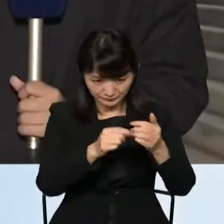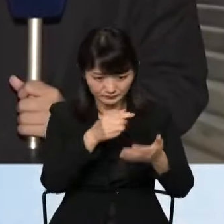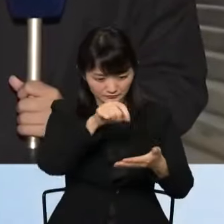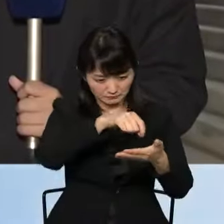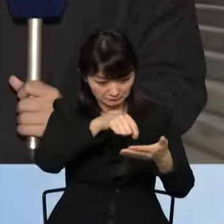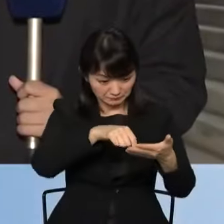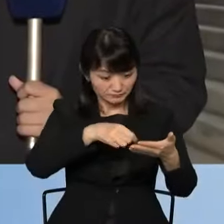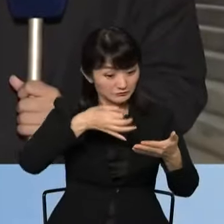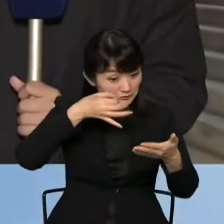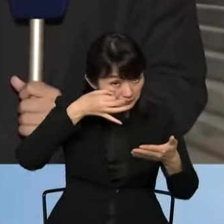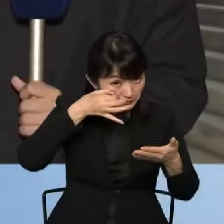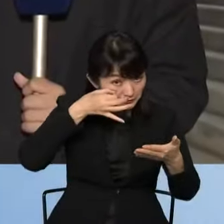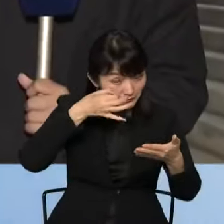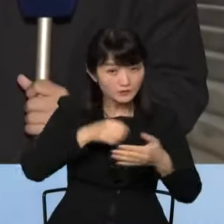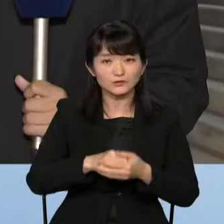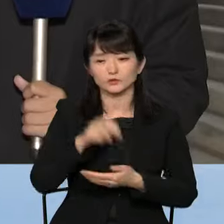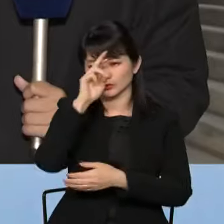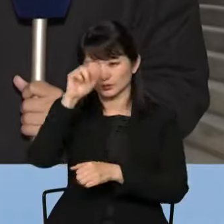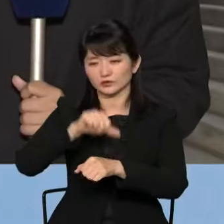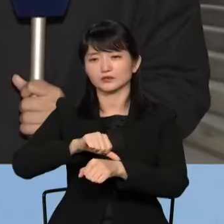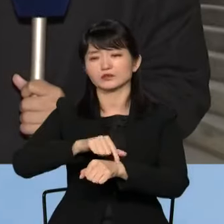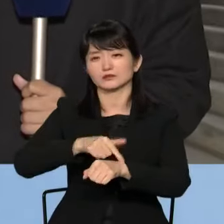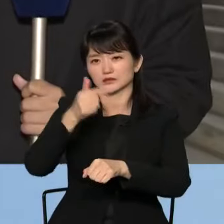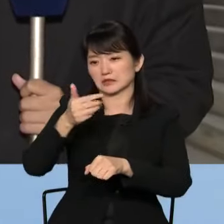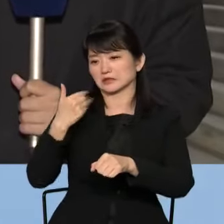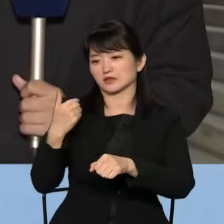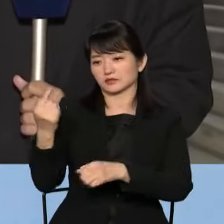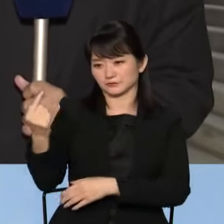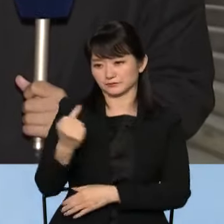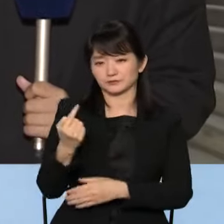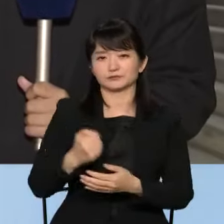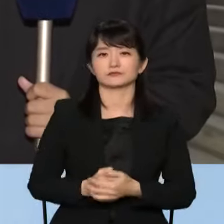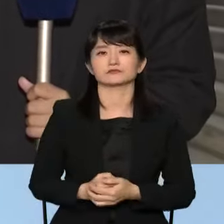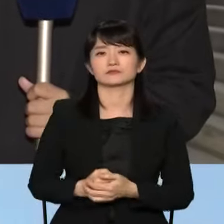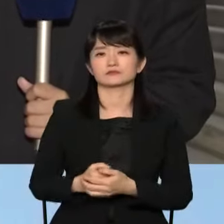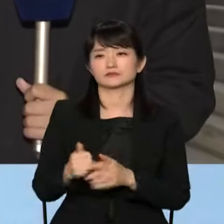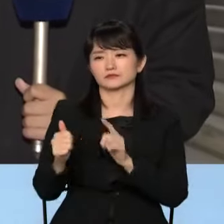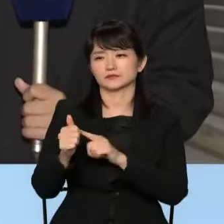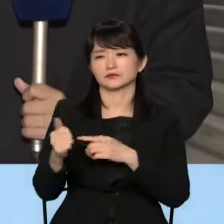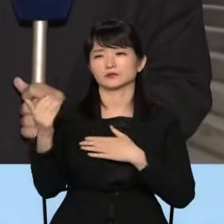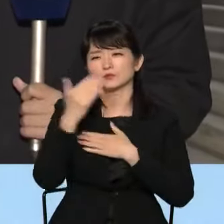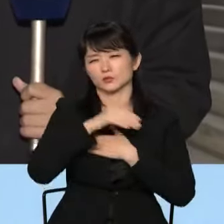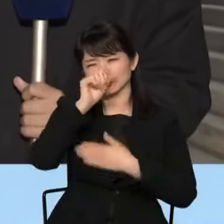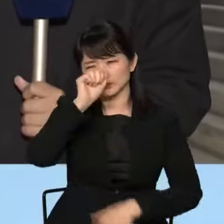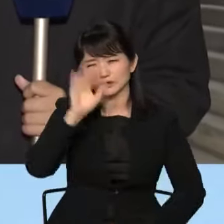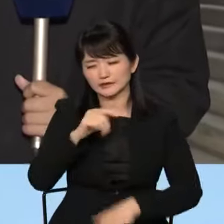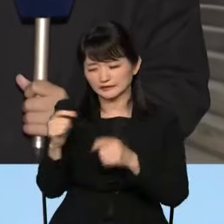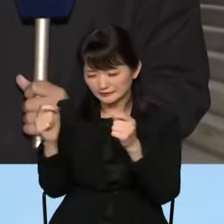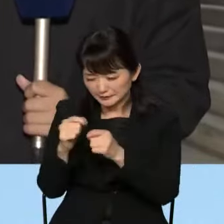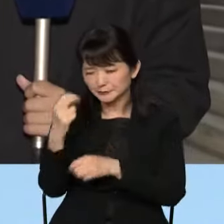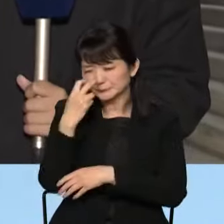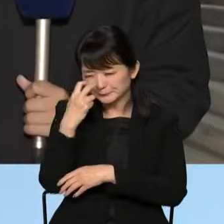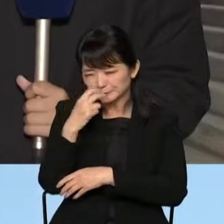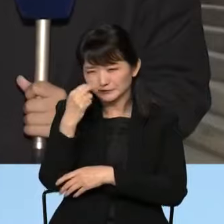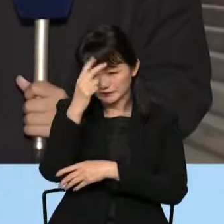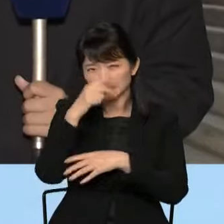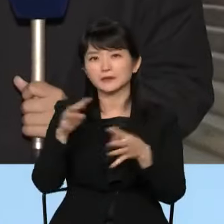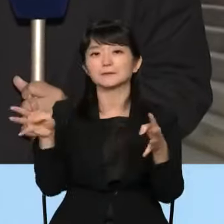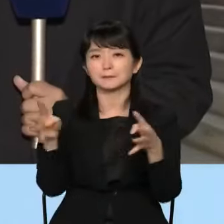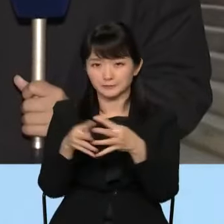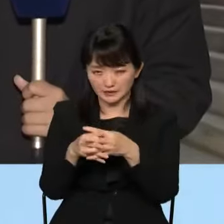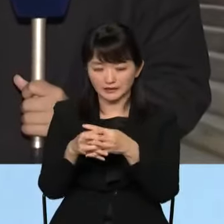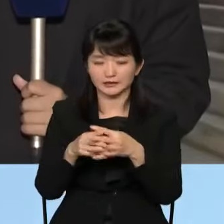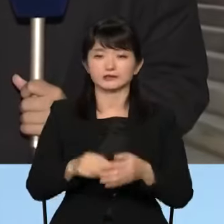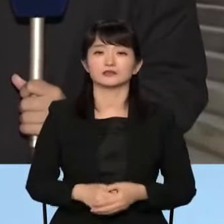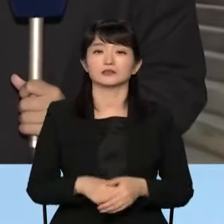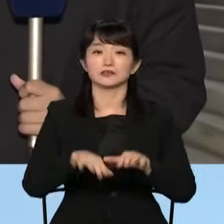열람한 뒤 오후 6시 전에 모습을 드러냈습니다. 이 건강 문제로 짧게 조사하기로 검찰과 협의했다고 했습니다.